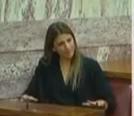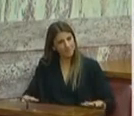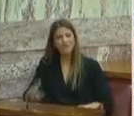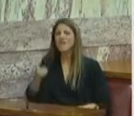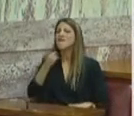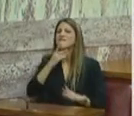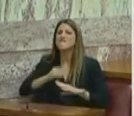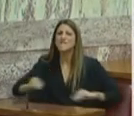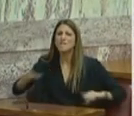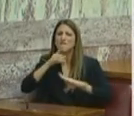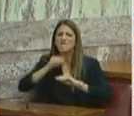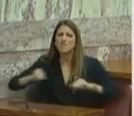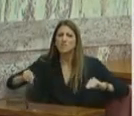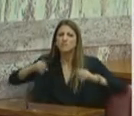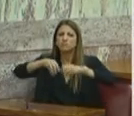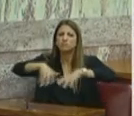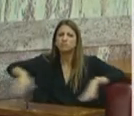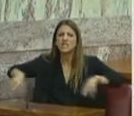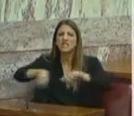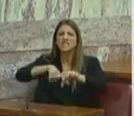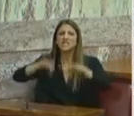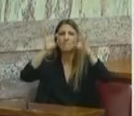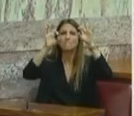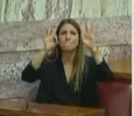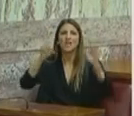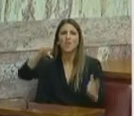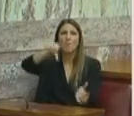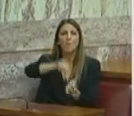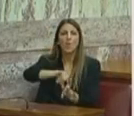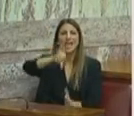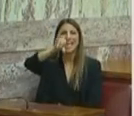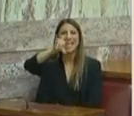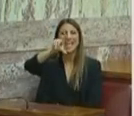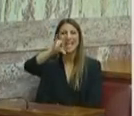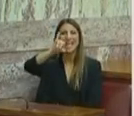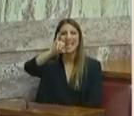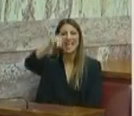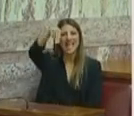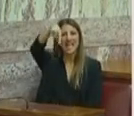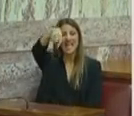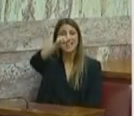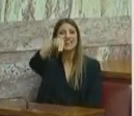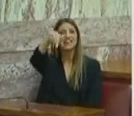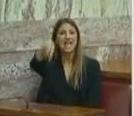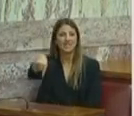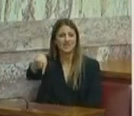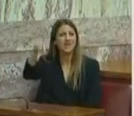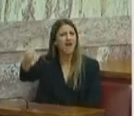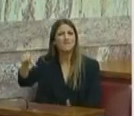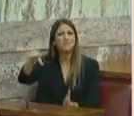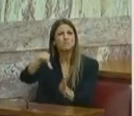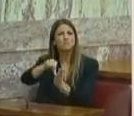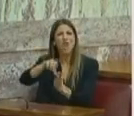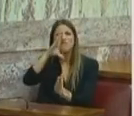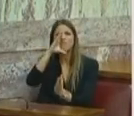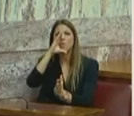είναι για δημοκρατία της Μακεδονίας του Ίλιντεν. Το Ίλιντεν ήταν μια βουλγάρικη και σλάβικη